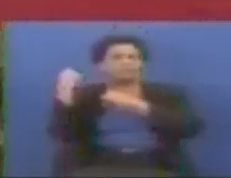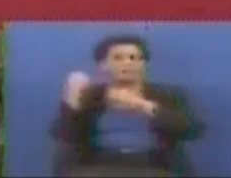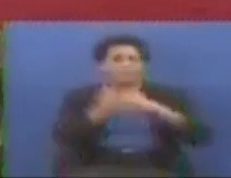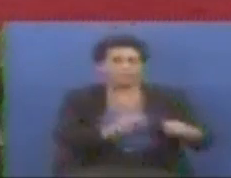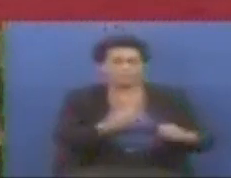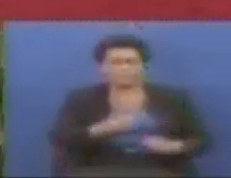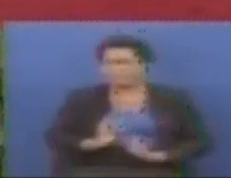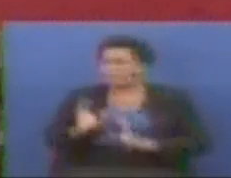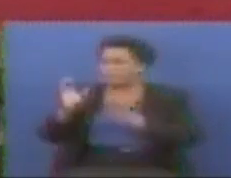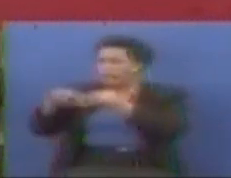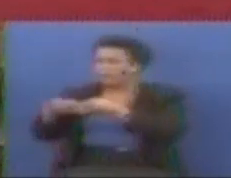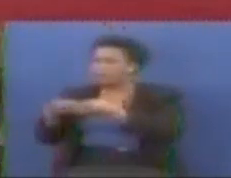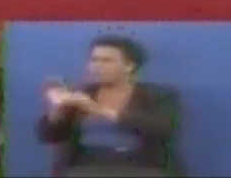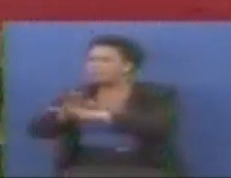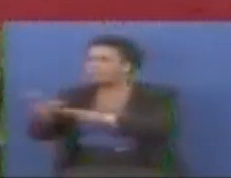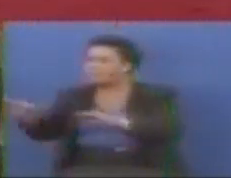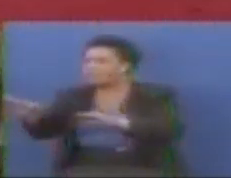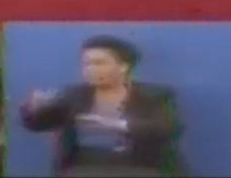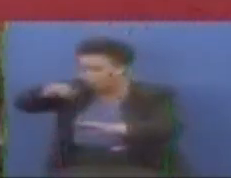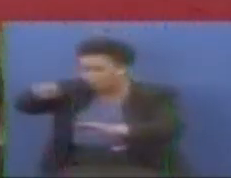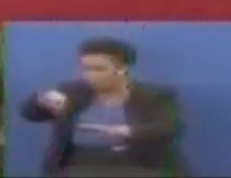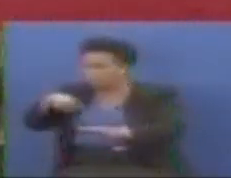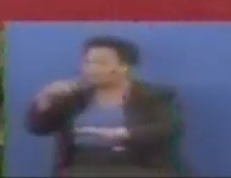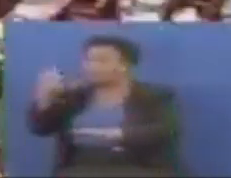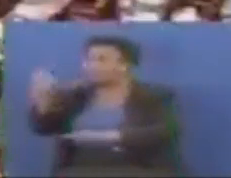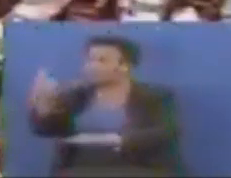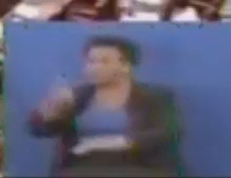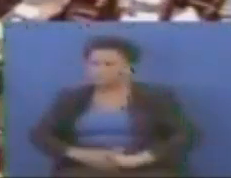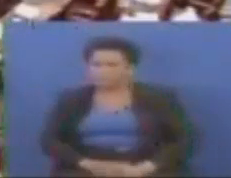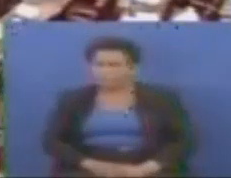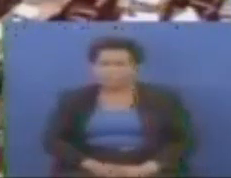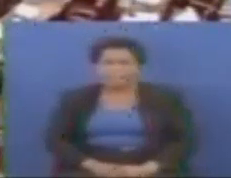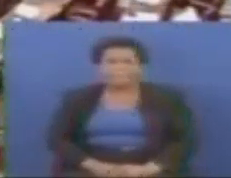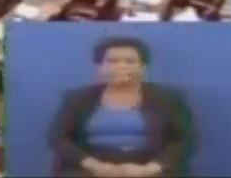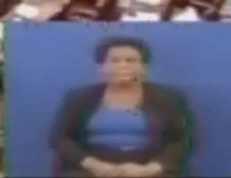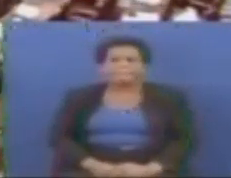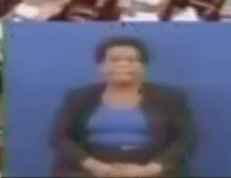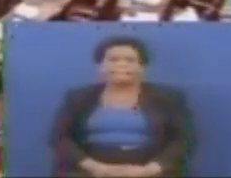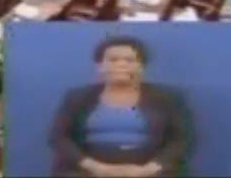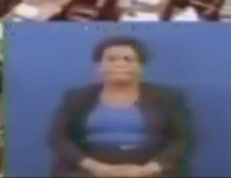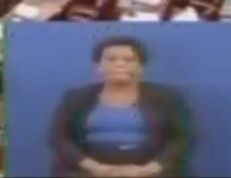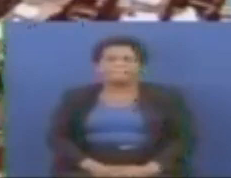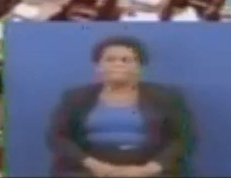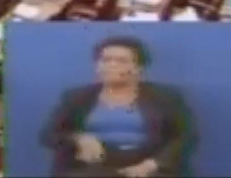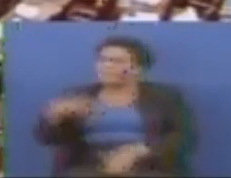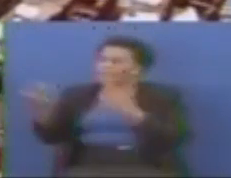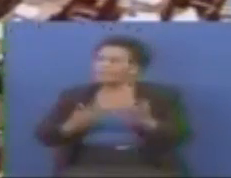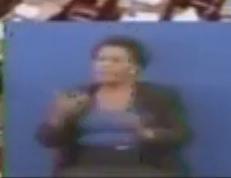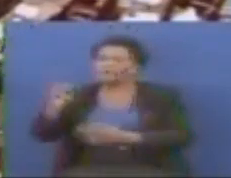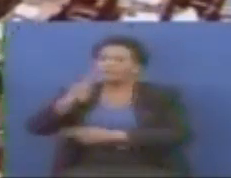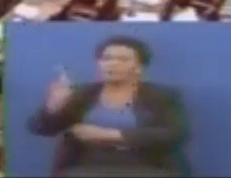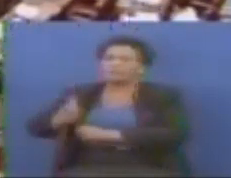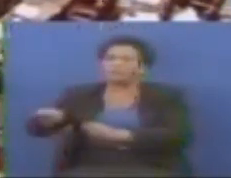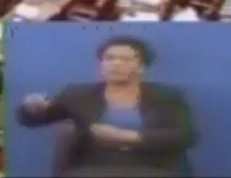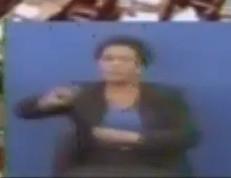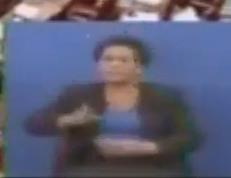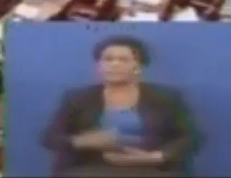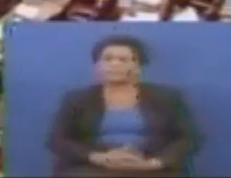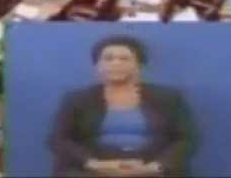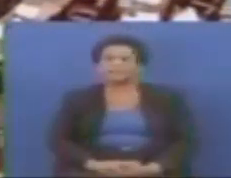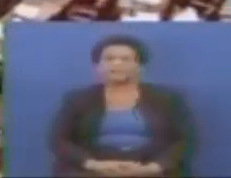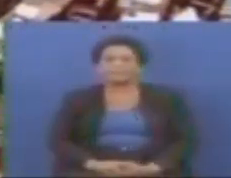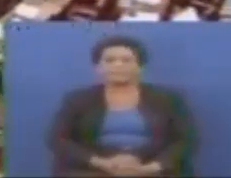ni 10375, ambapo watuhumiwa walikuwa 1026 na 31, kati yao wanaume